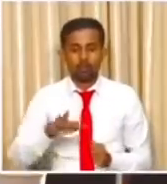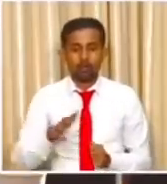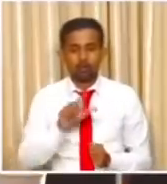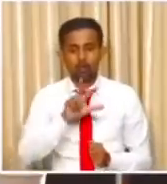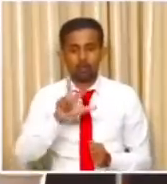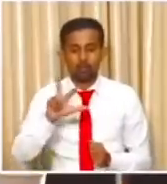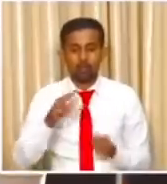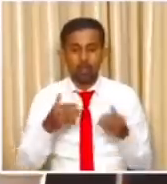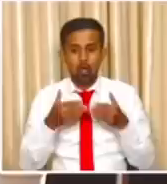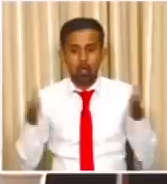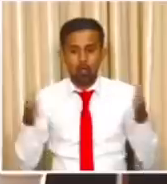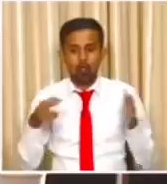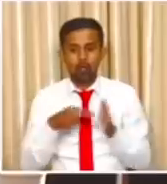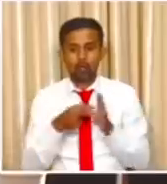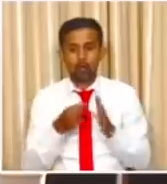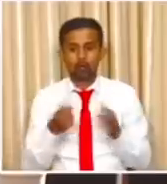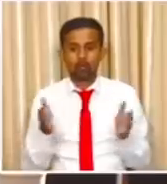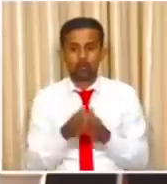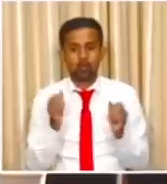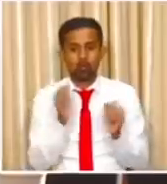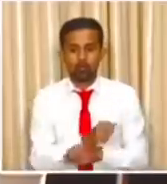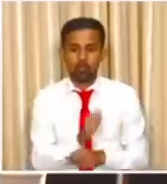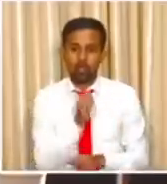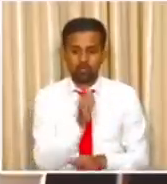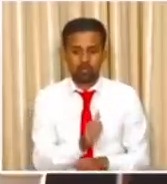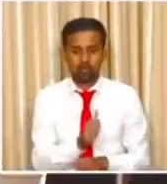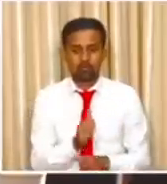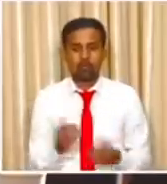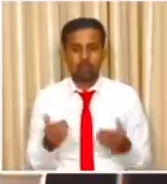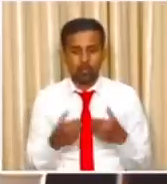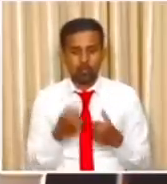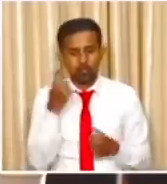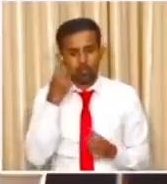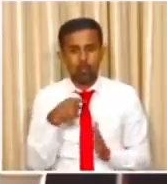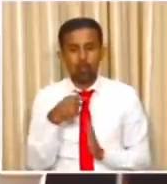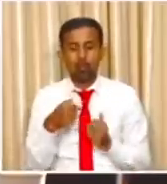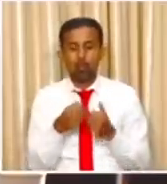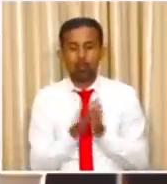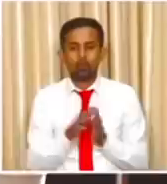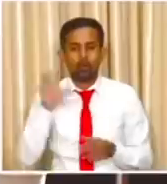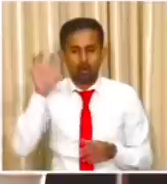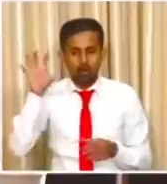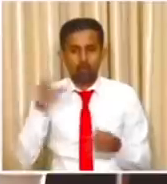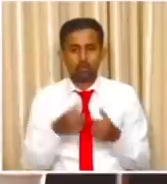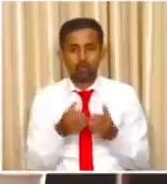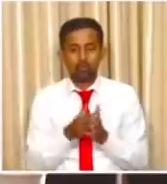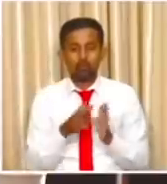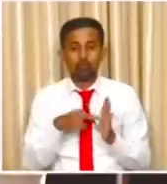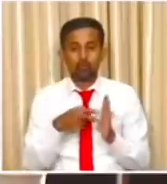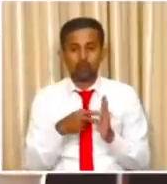1978 විවෘත ආර්ථිකයත් එක්ක බිඳ වැටුණා කියලා. ඒක ඇත්ත. අපි දන්න ඕනෑම රටක් ඒ රටේ